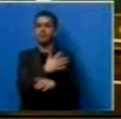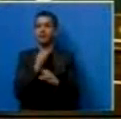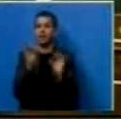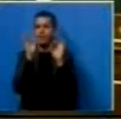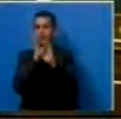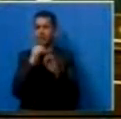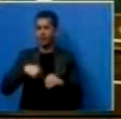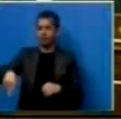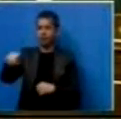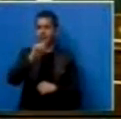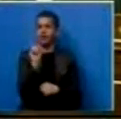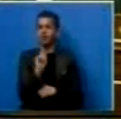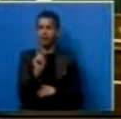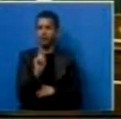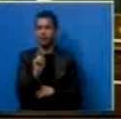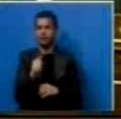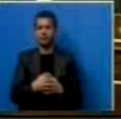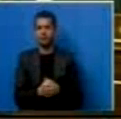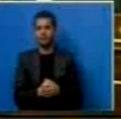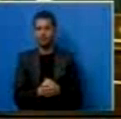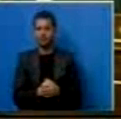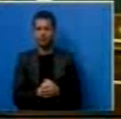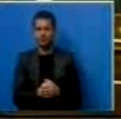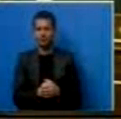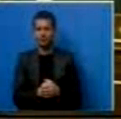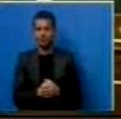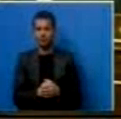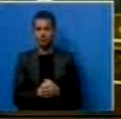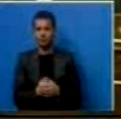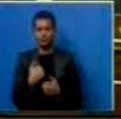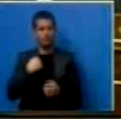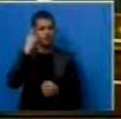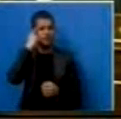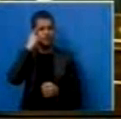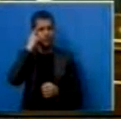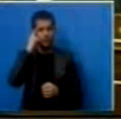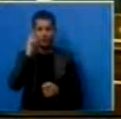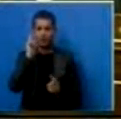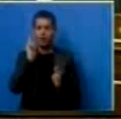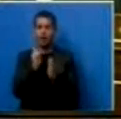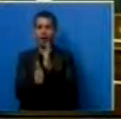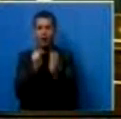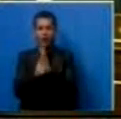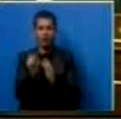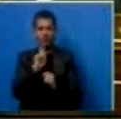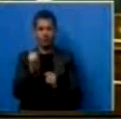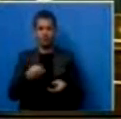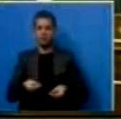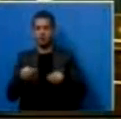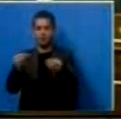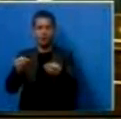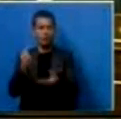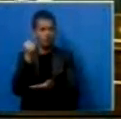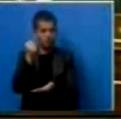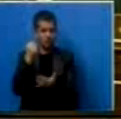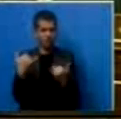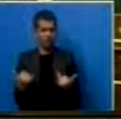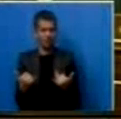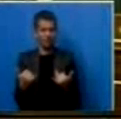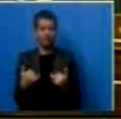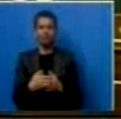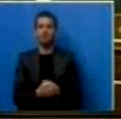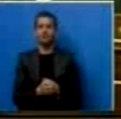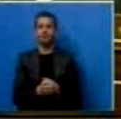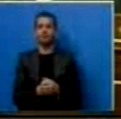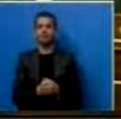asnjërin nga ne. Mendoj që nuk është dashur që të nguteni që të na jepni për buxhetin tash.